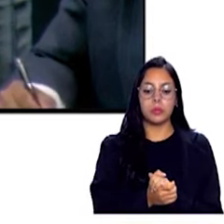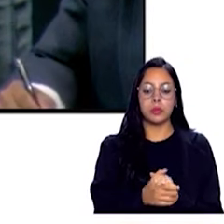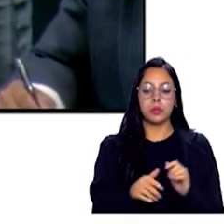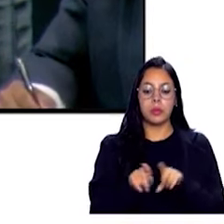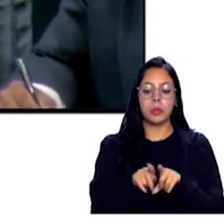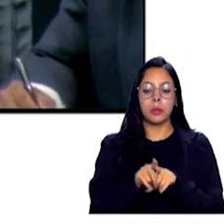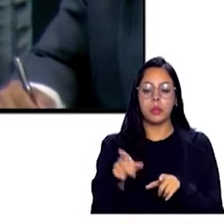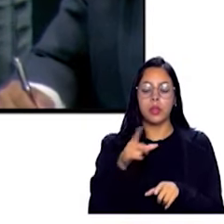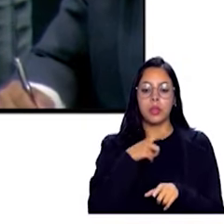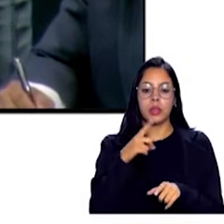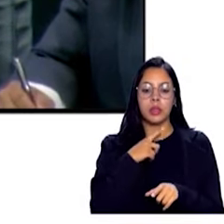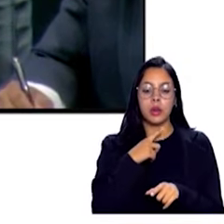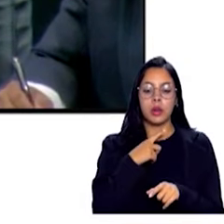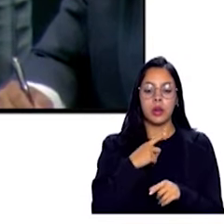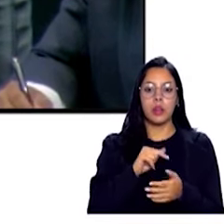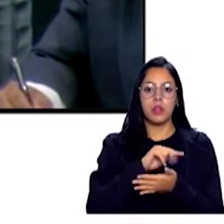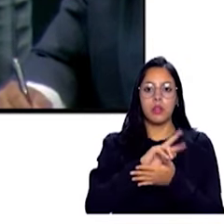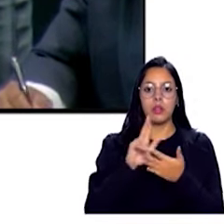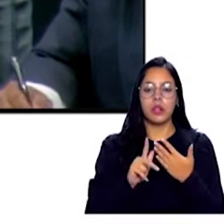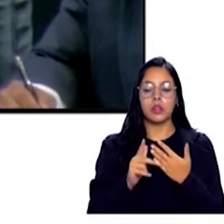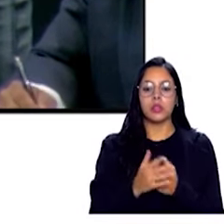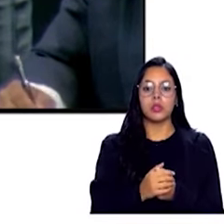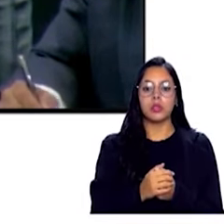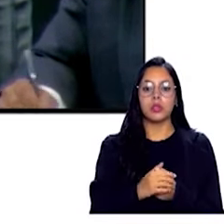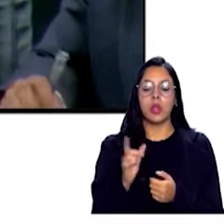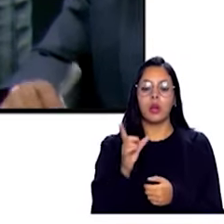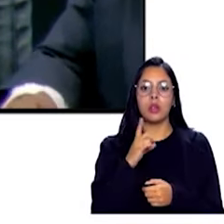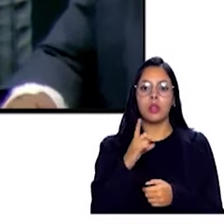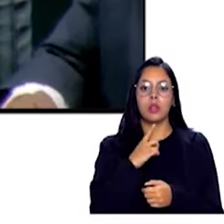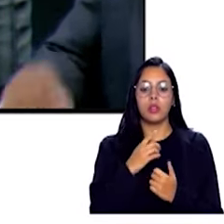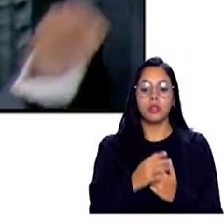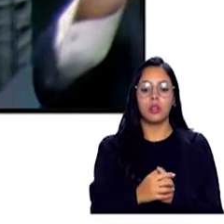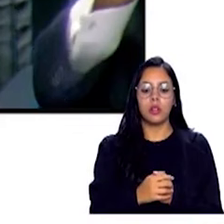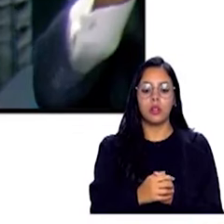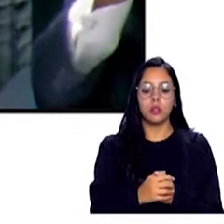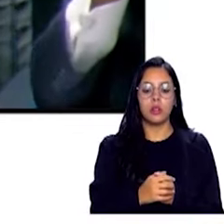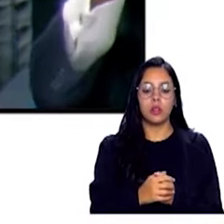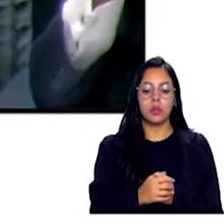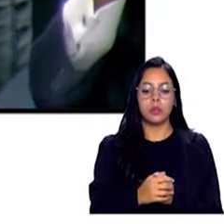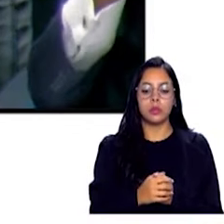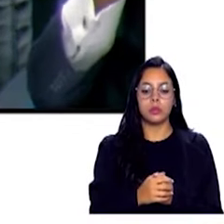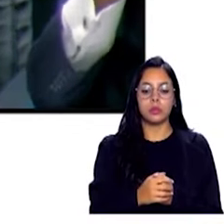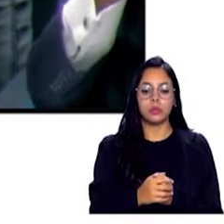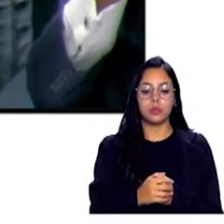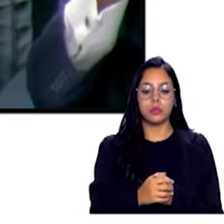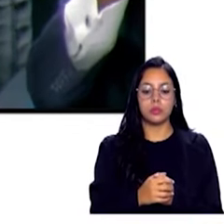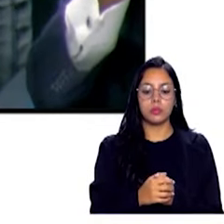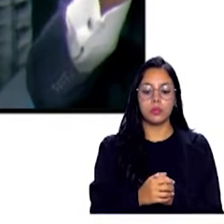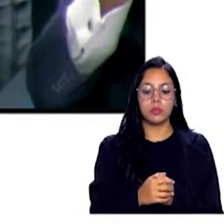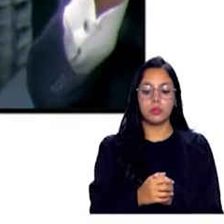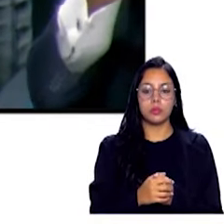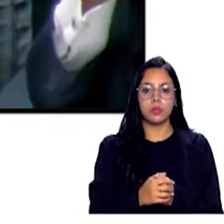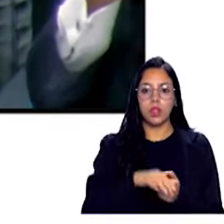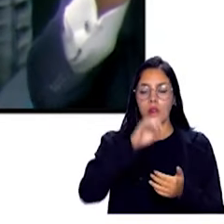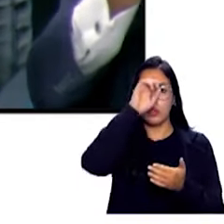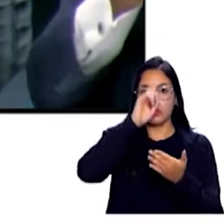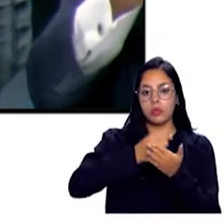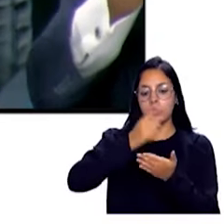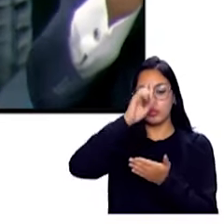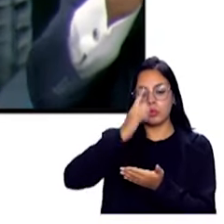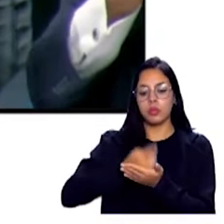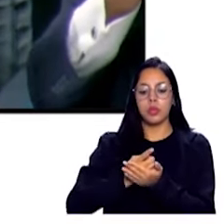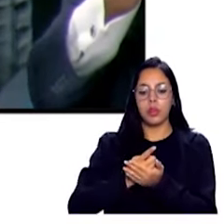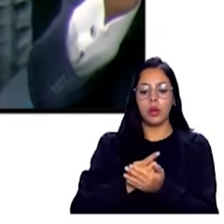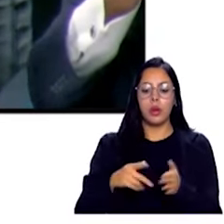transformé en censeur contrôleur des décisions rendues par les cours d'appel tant en la